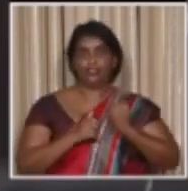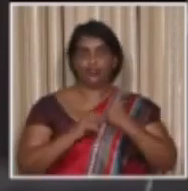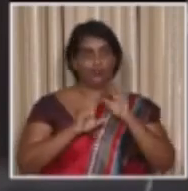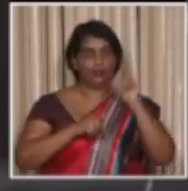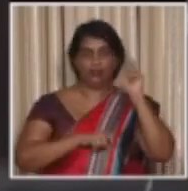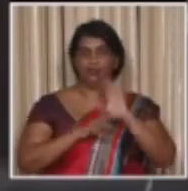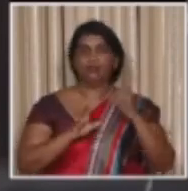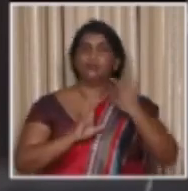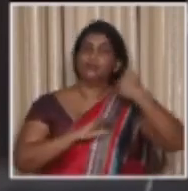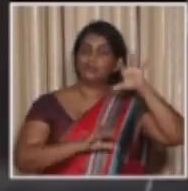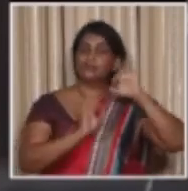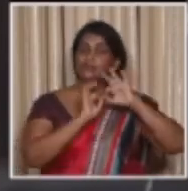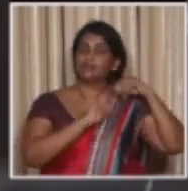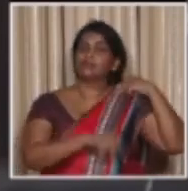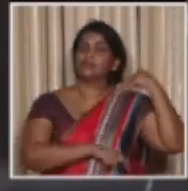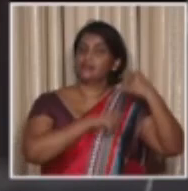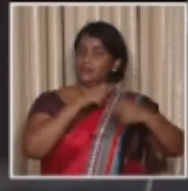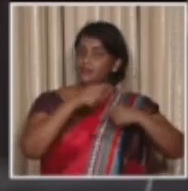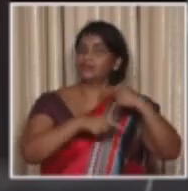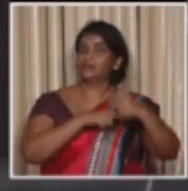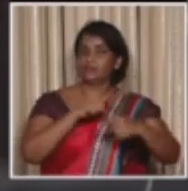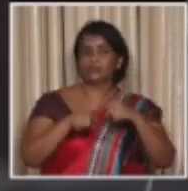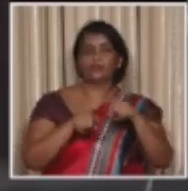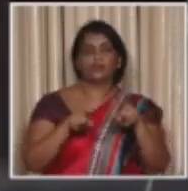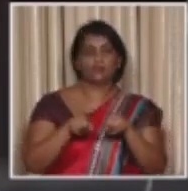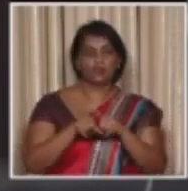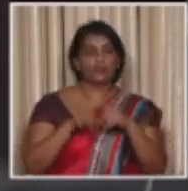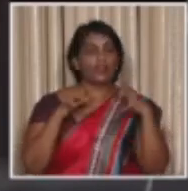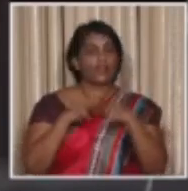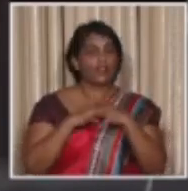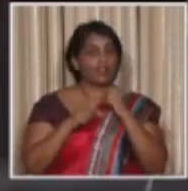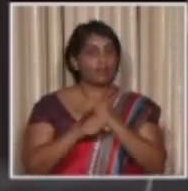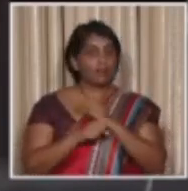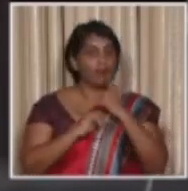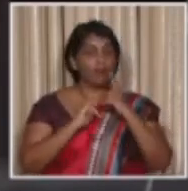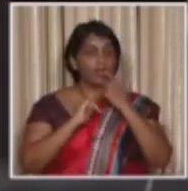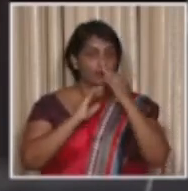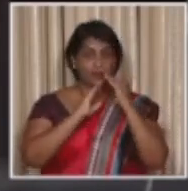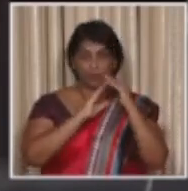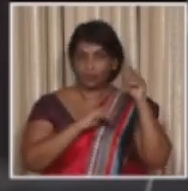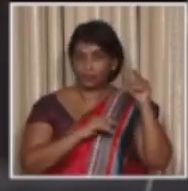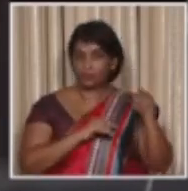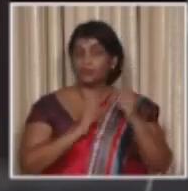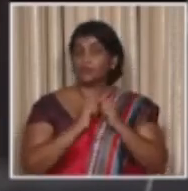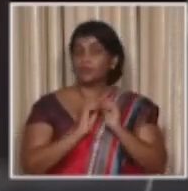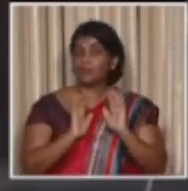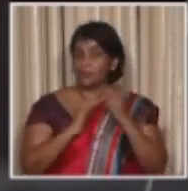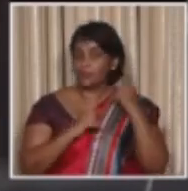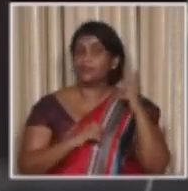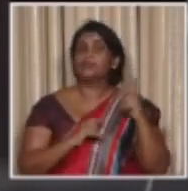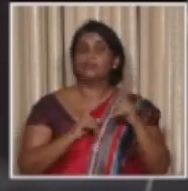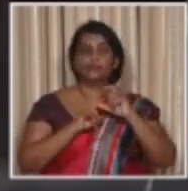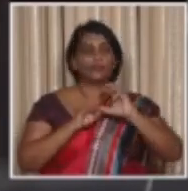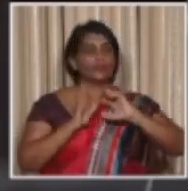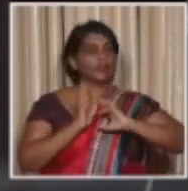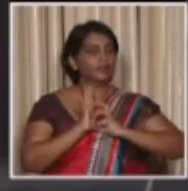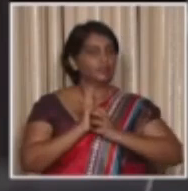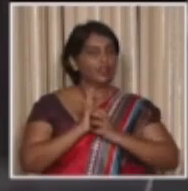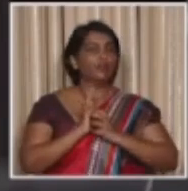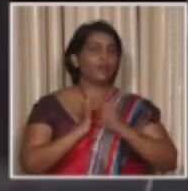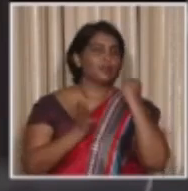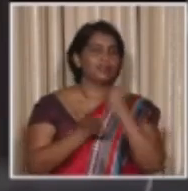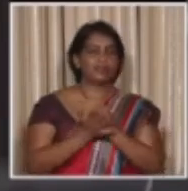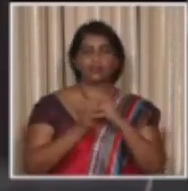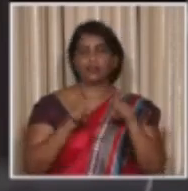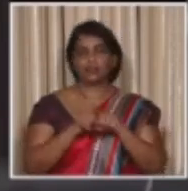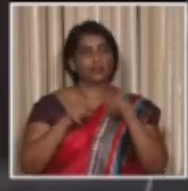නැහැ. එදා පාරම්පරික ආපු අය එහෙම නැත්නම් වික්‍රමාරච්චි ආයුර්වේද විදුහලෙන් ආරම්භ වෙච්ච නිකන් ඩිප්ලෝමා වගේ සහතික තියෙන අය තමයි